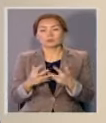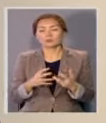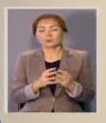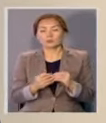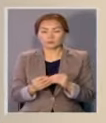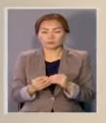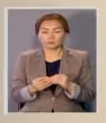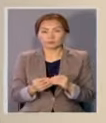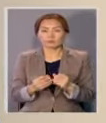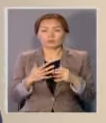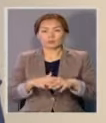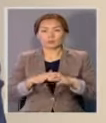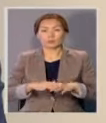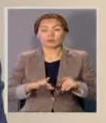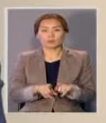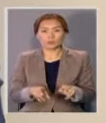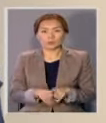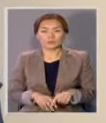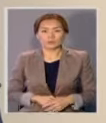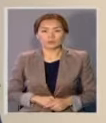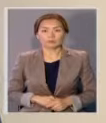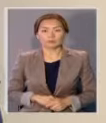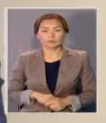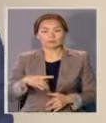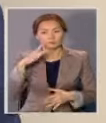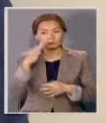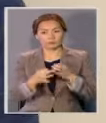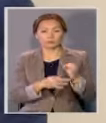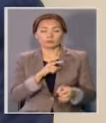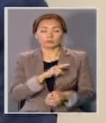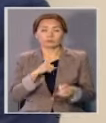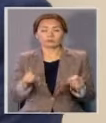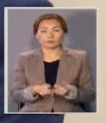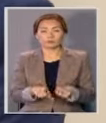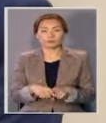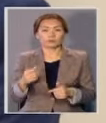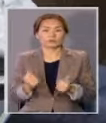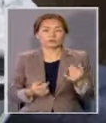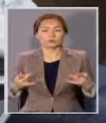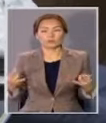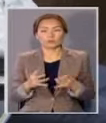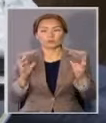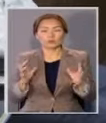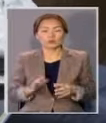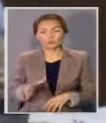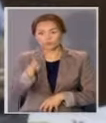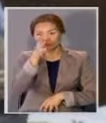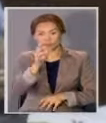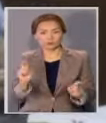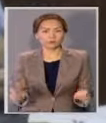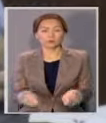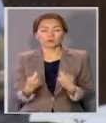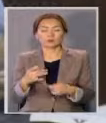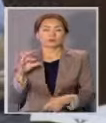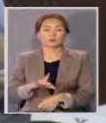болса, математикалық тұрғыдан да, логикалық тұрғыдан да, адамгершілік тұрғыдан да салыстыруға келмейді. Заңды белшесінен басқандарды анықтау